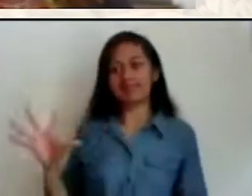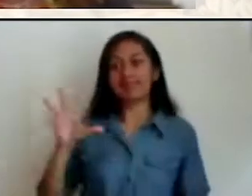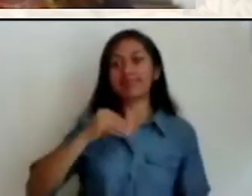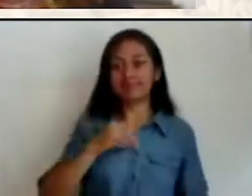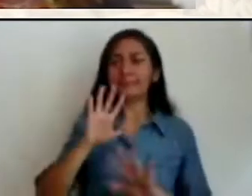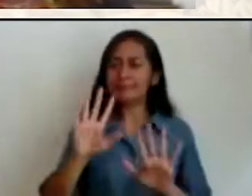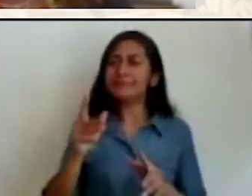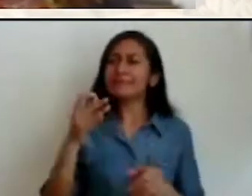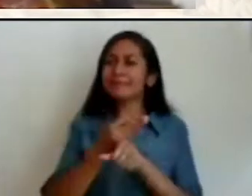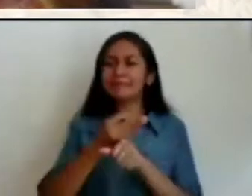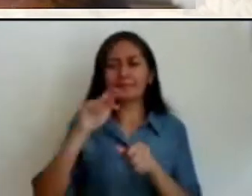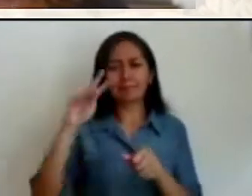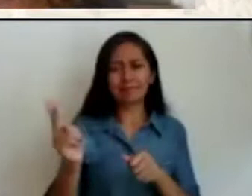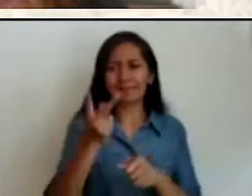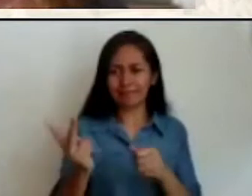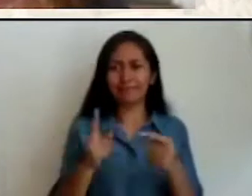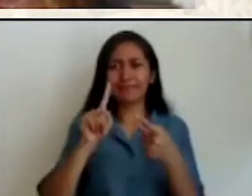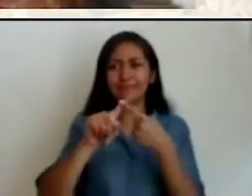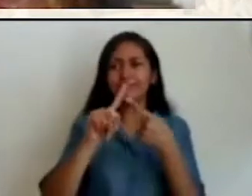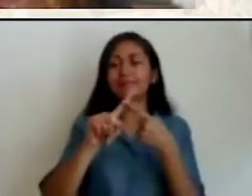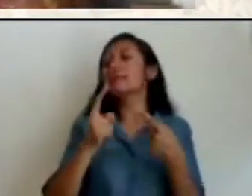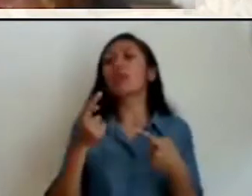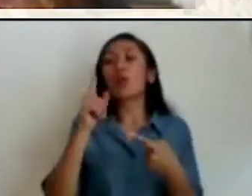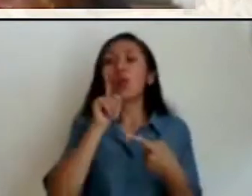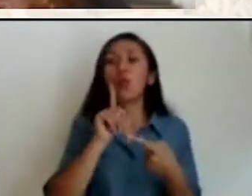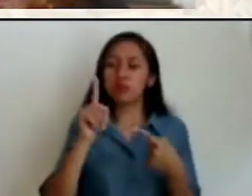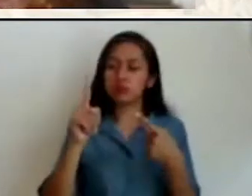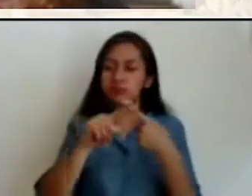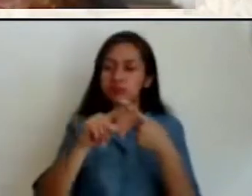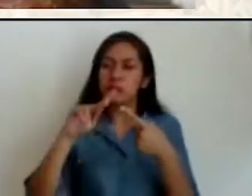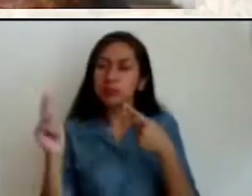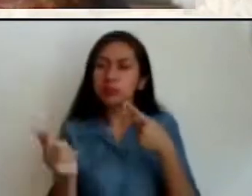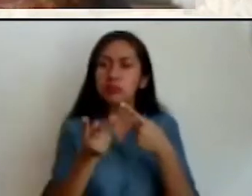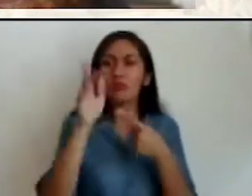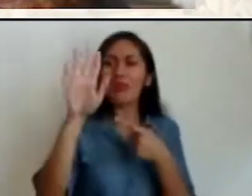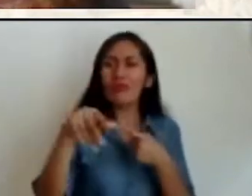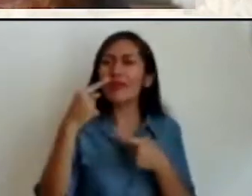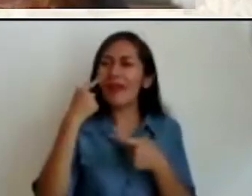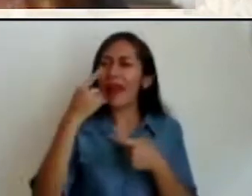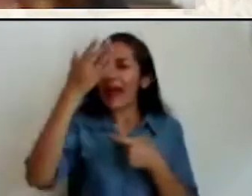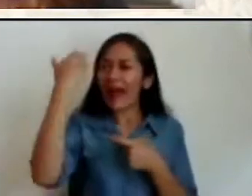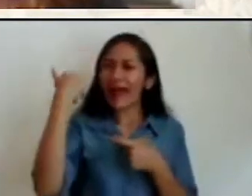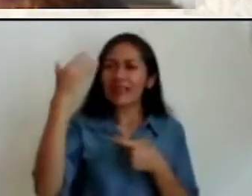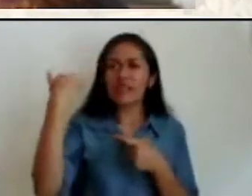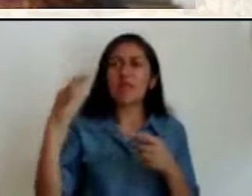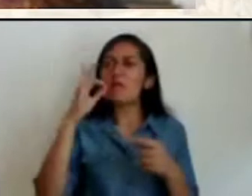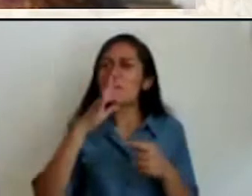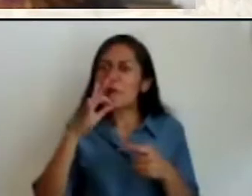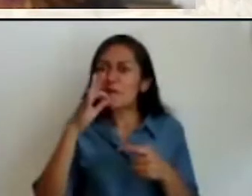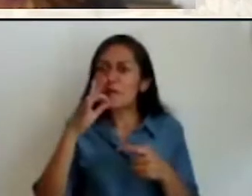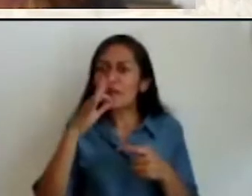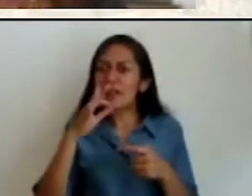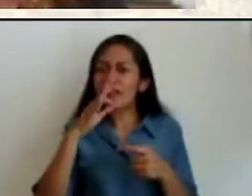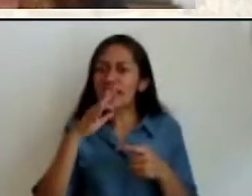pregunta de Ofelia Aguirre Vilchis, que dice, ¿la fiesta del Redentor es el antecedente del Carnaval de